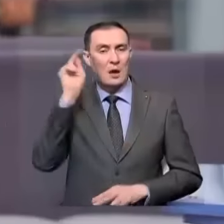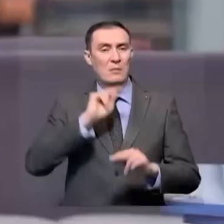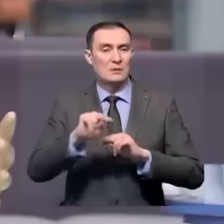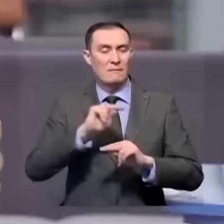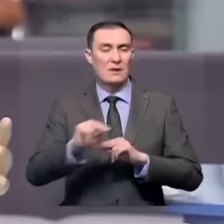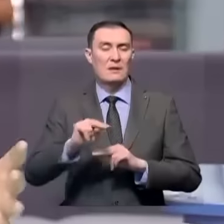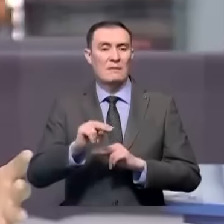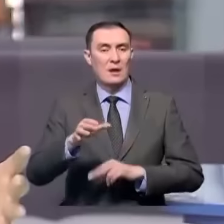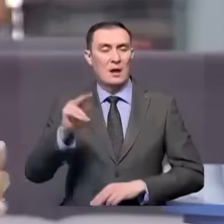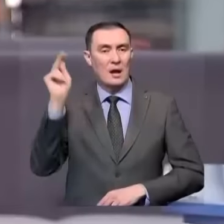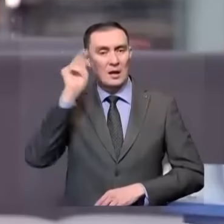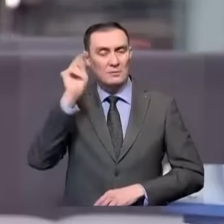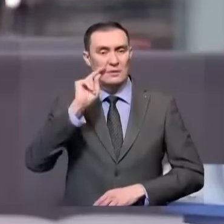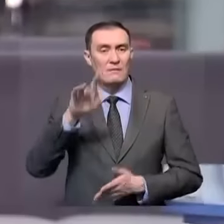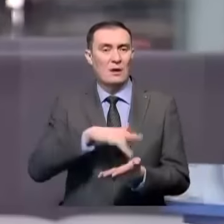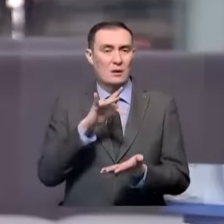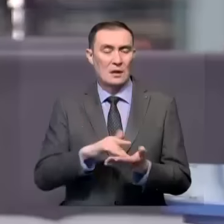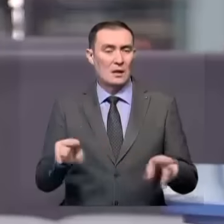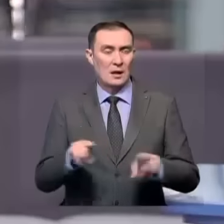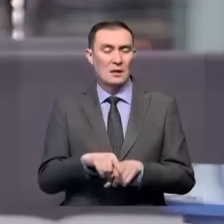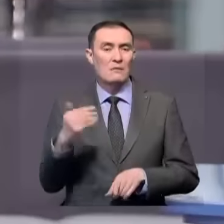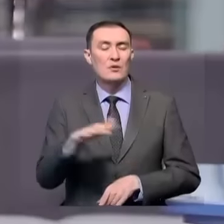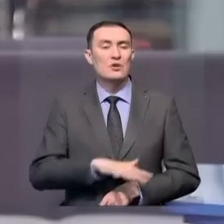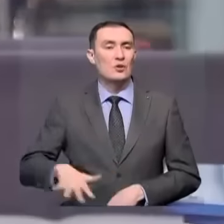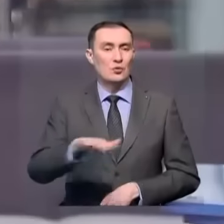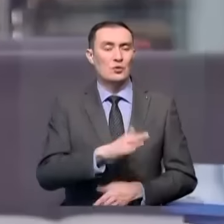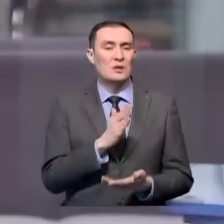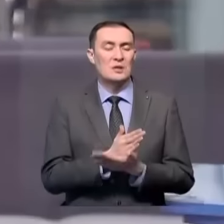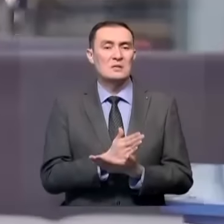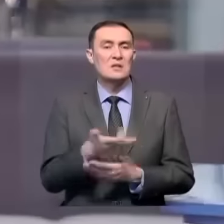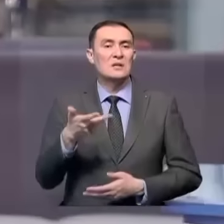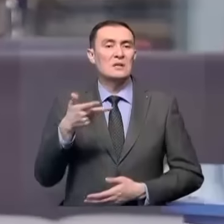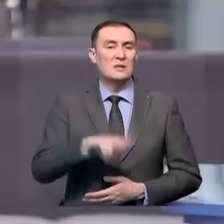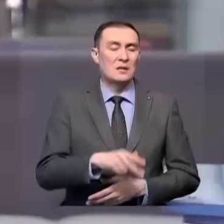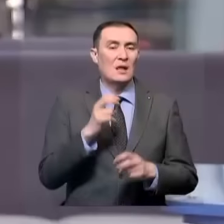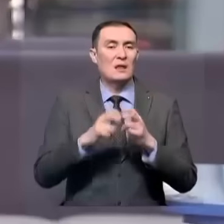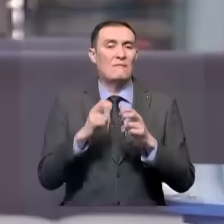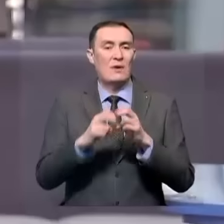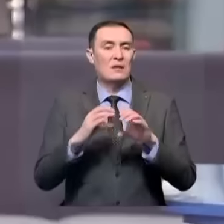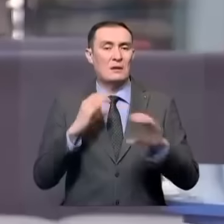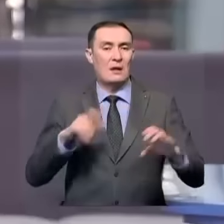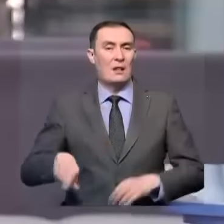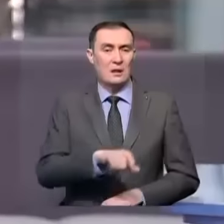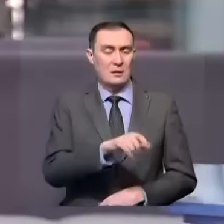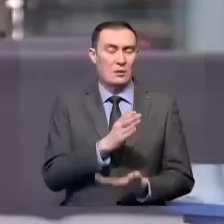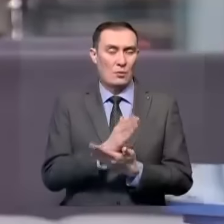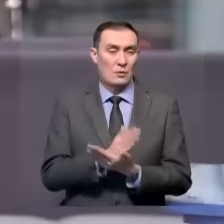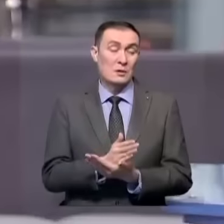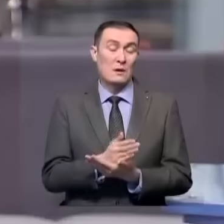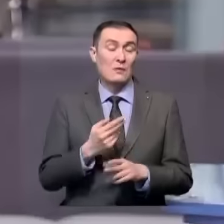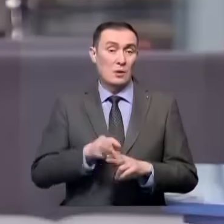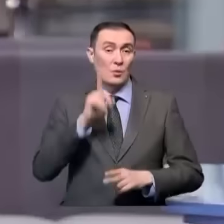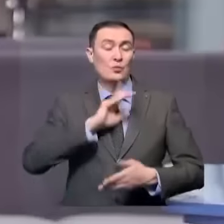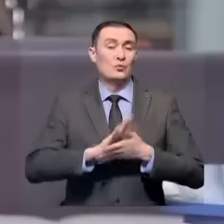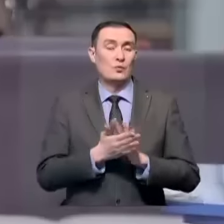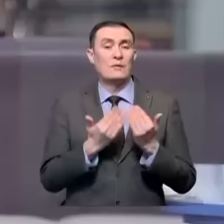образовательного академгородка такая, что на ее территории три трамвайных линии расположены. Абсолютно все условия созданы